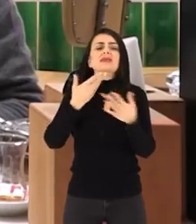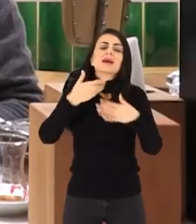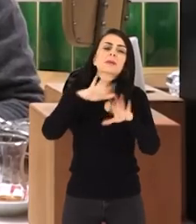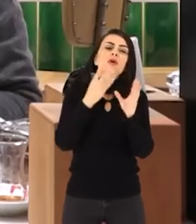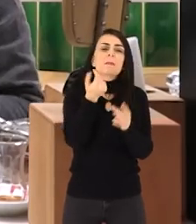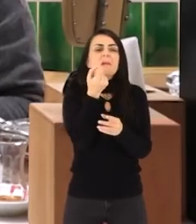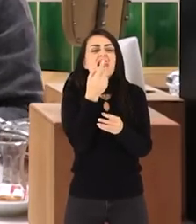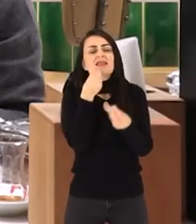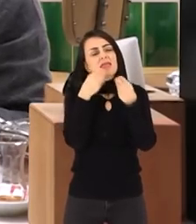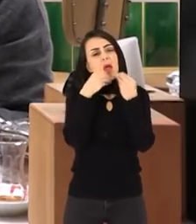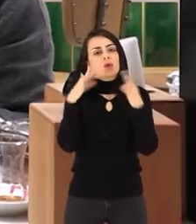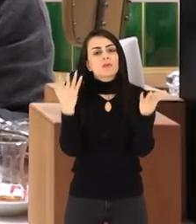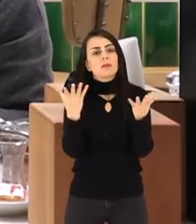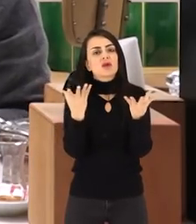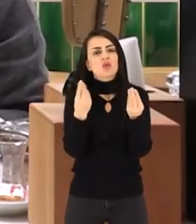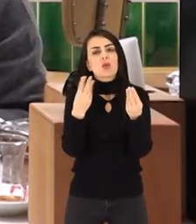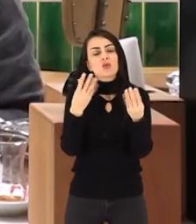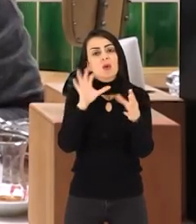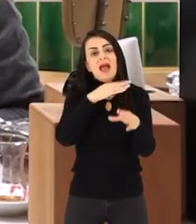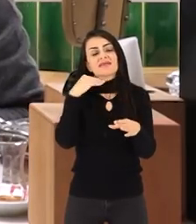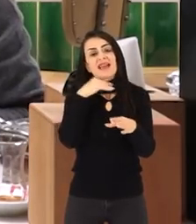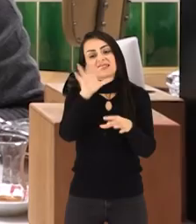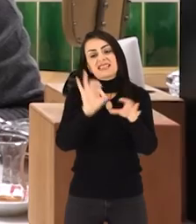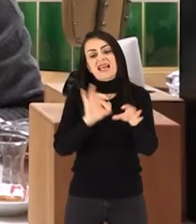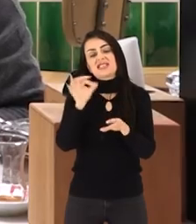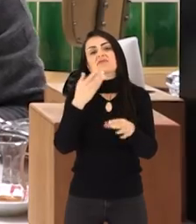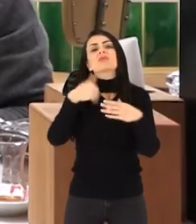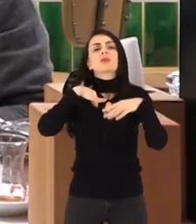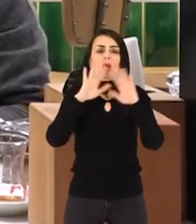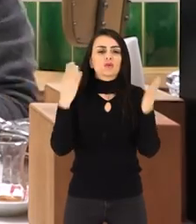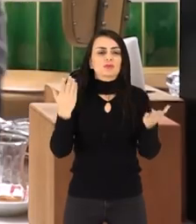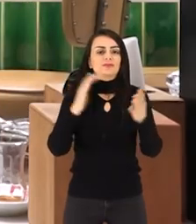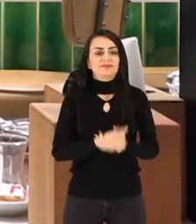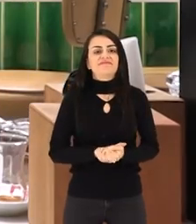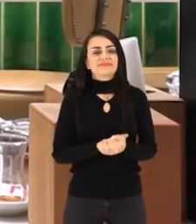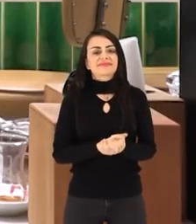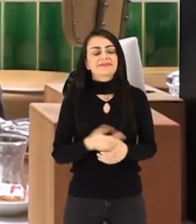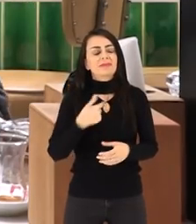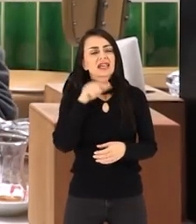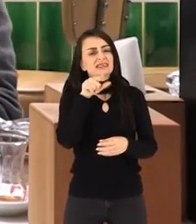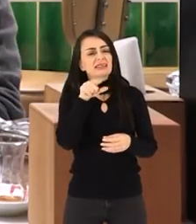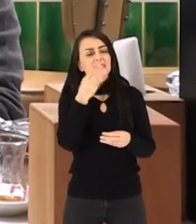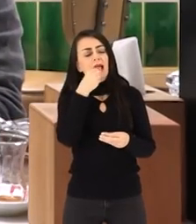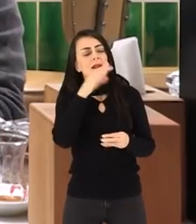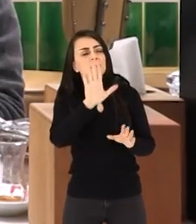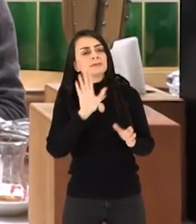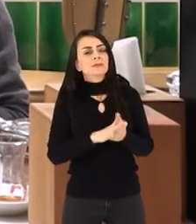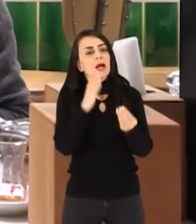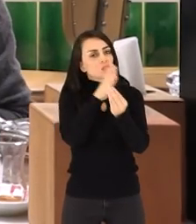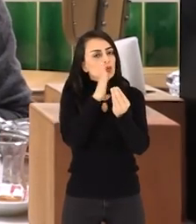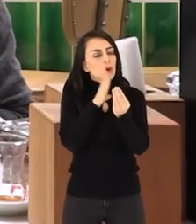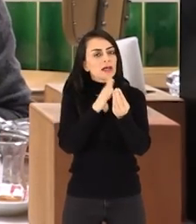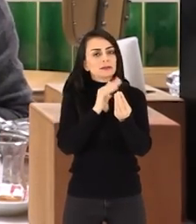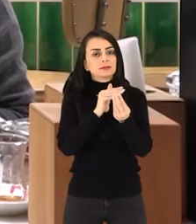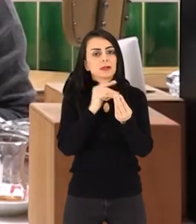da yemiyor değilsin ama çok da tercih ettiğim bir şey değil. Ben seninkini yerim çünkü hiç sorun değil. Yani bunu şey yapsana, soğan doğrayacaksan ben soğan yiyorum.